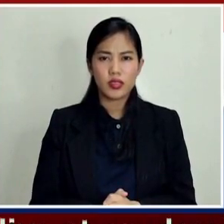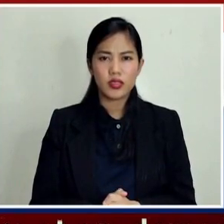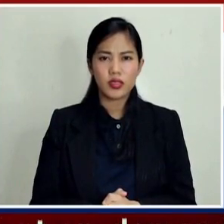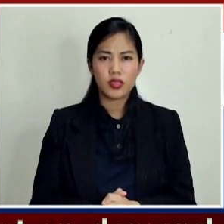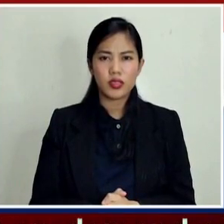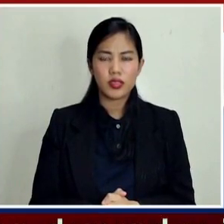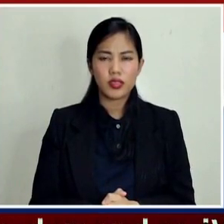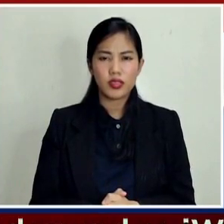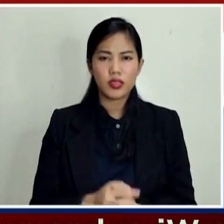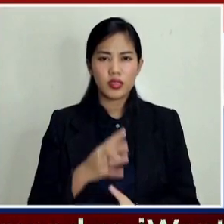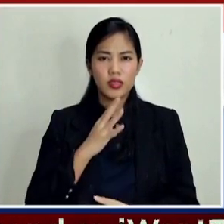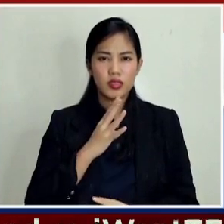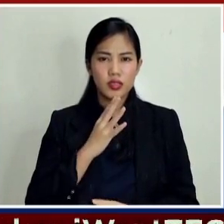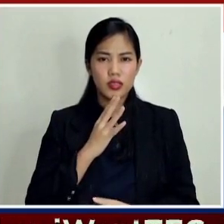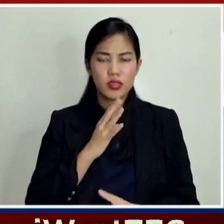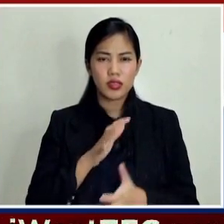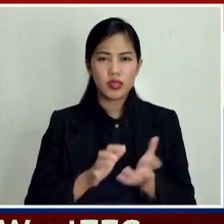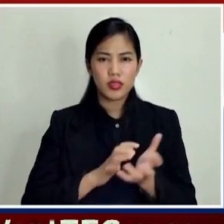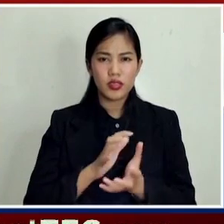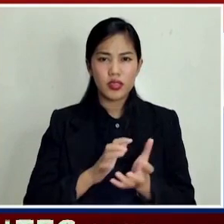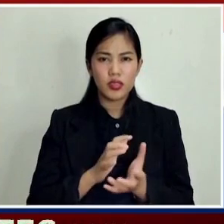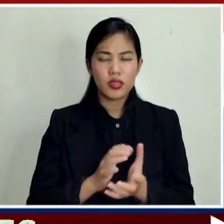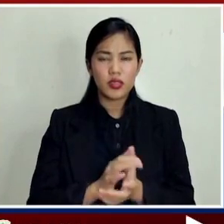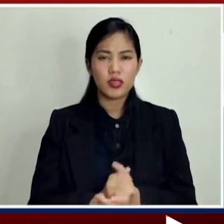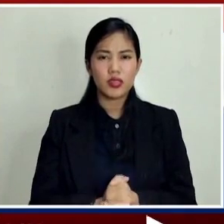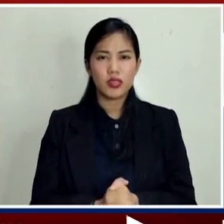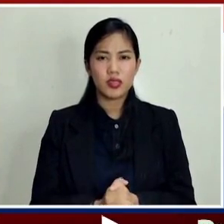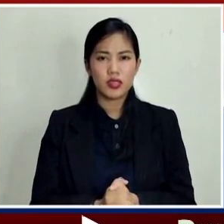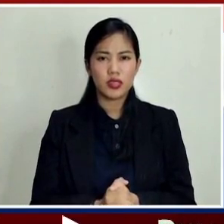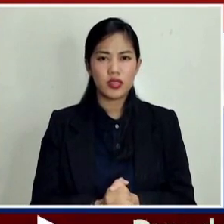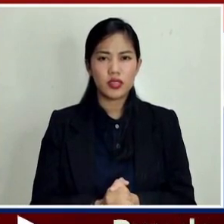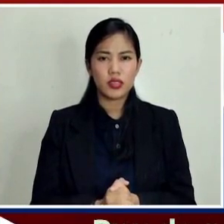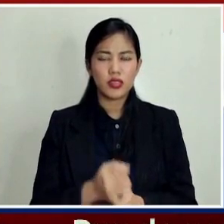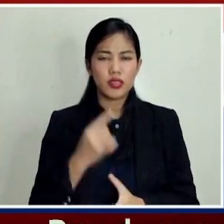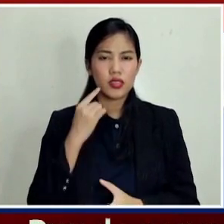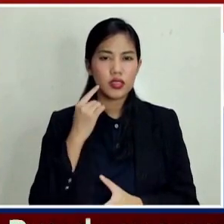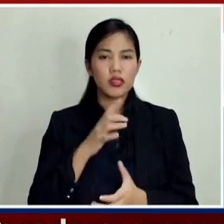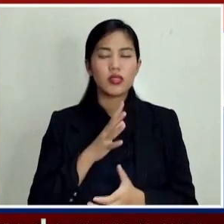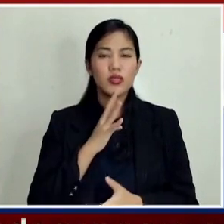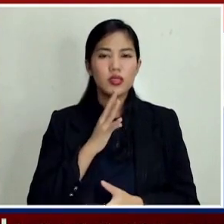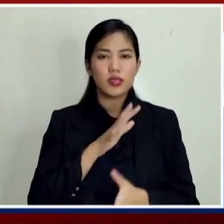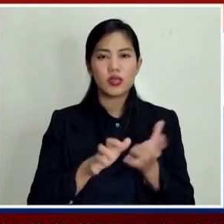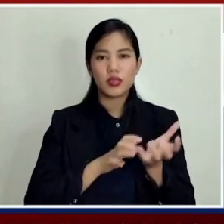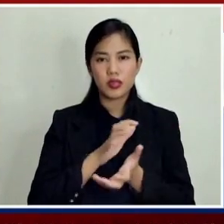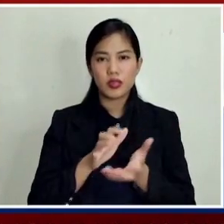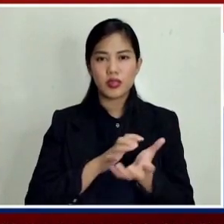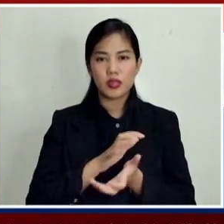sa ibang industriya? We are faced with some manpower challenges